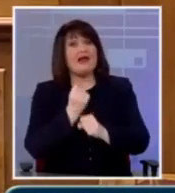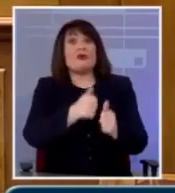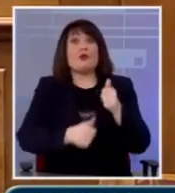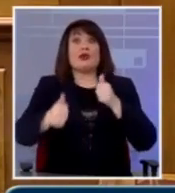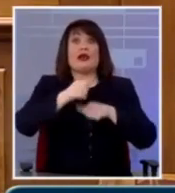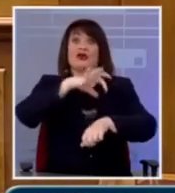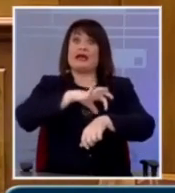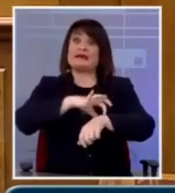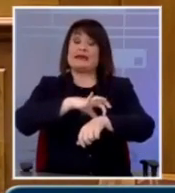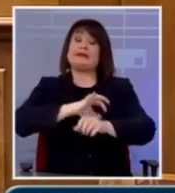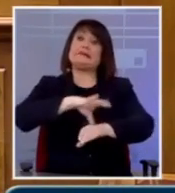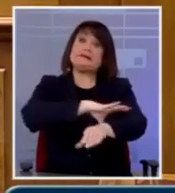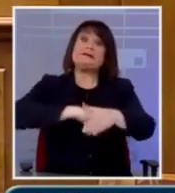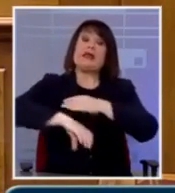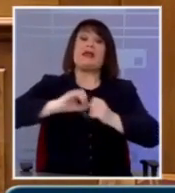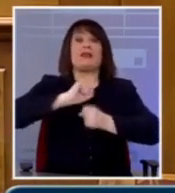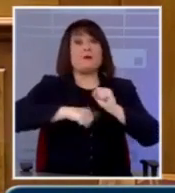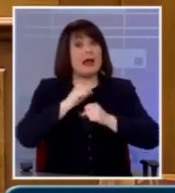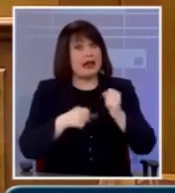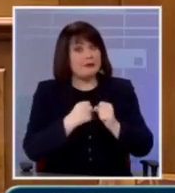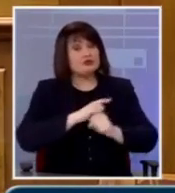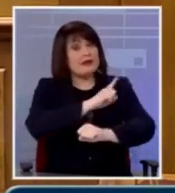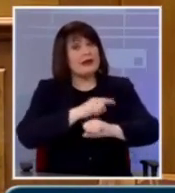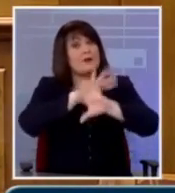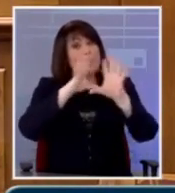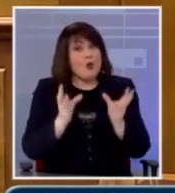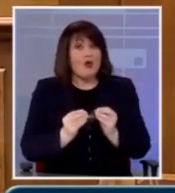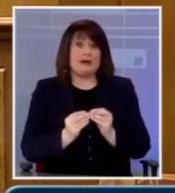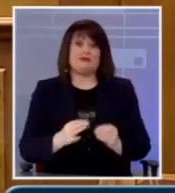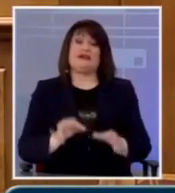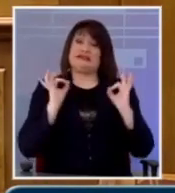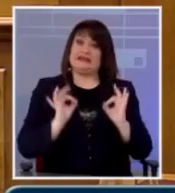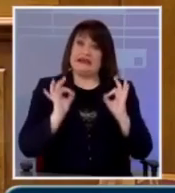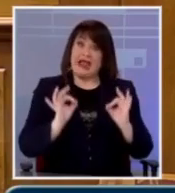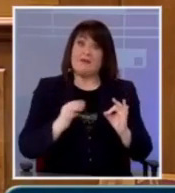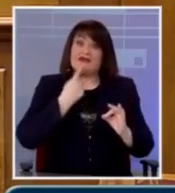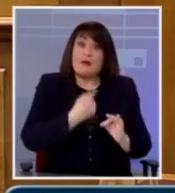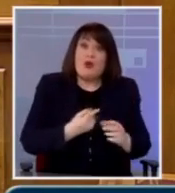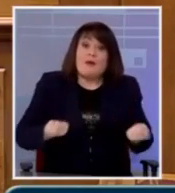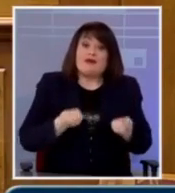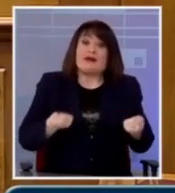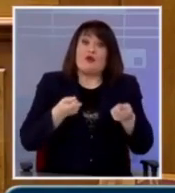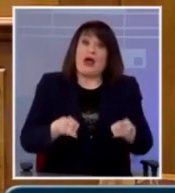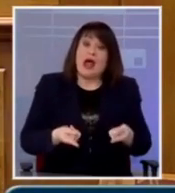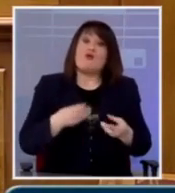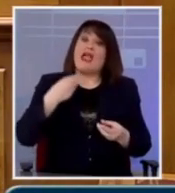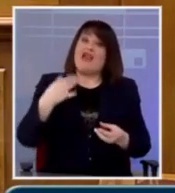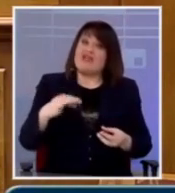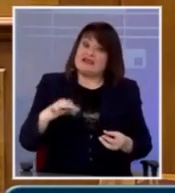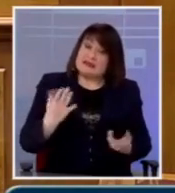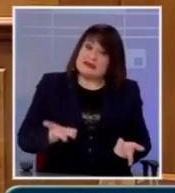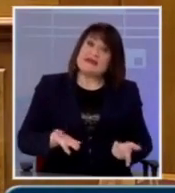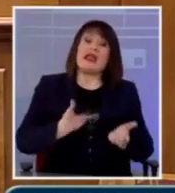θα πασχίσουμε και θα δώσουμε όλες μας τις δυνάμεις. Με συνέπεια λόγων και έργων, με αξιοπιστία, με ευαισθησία,